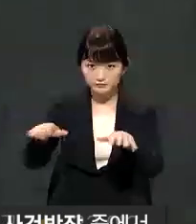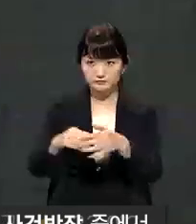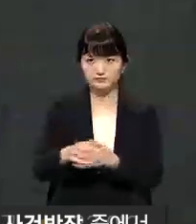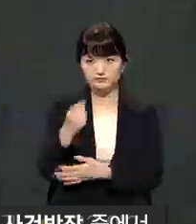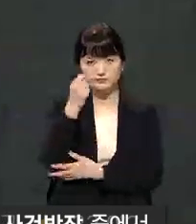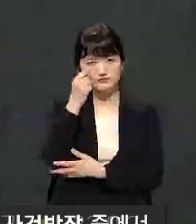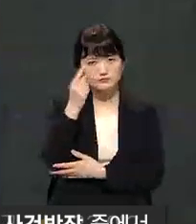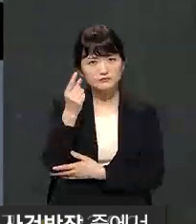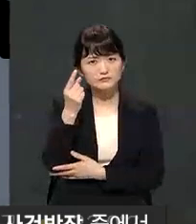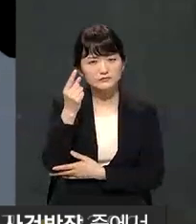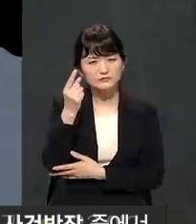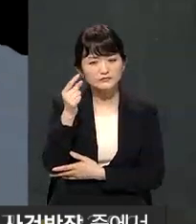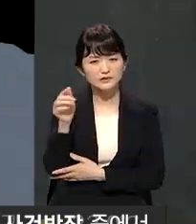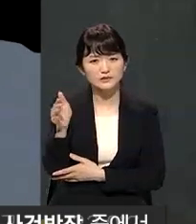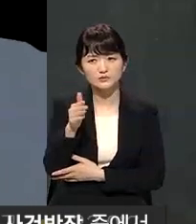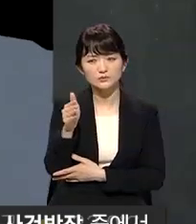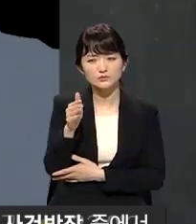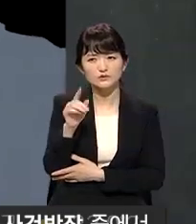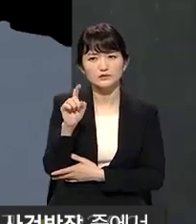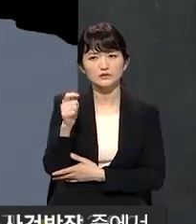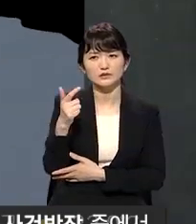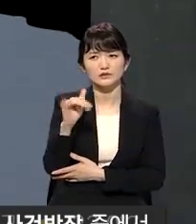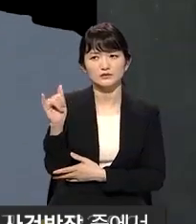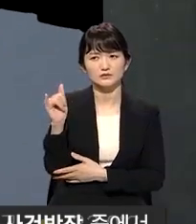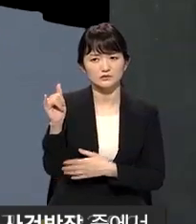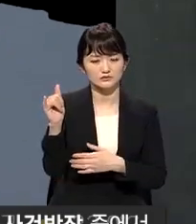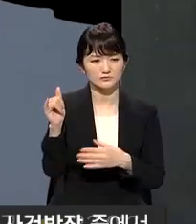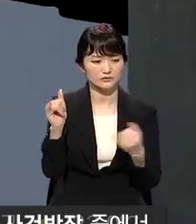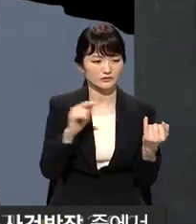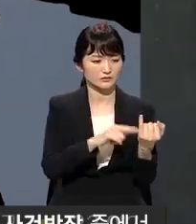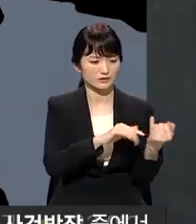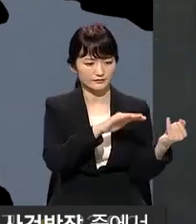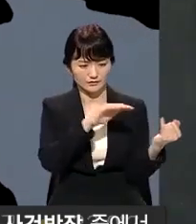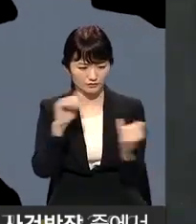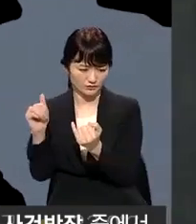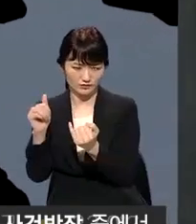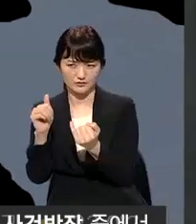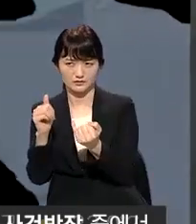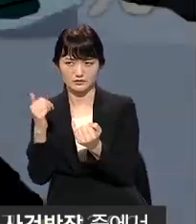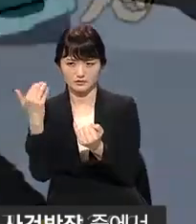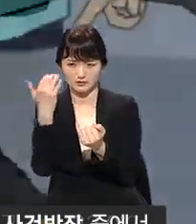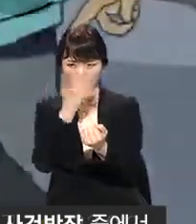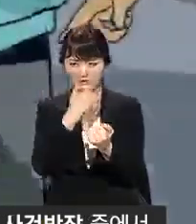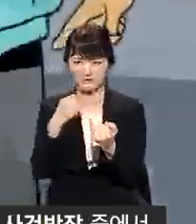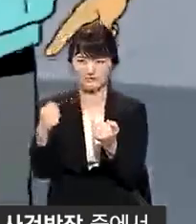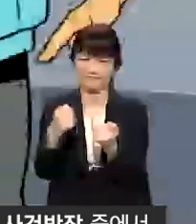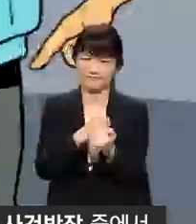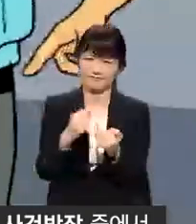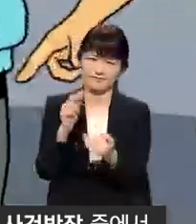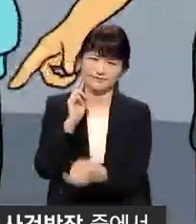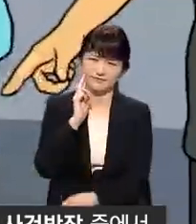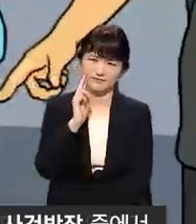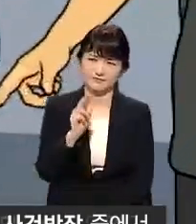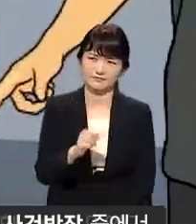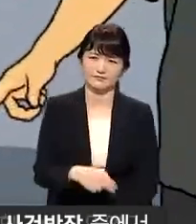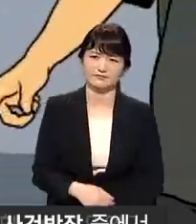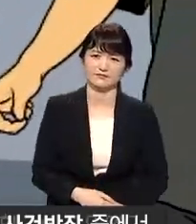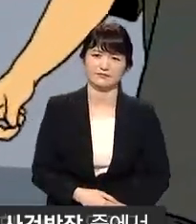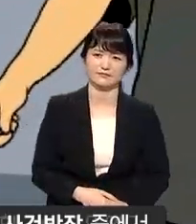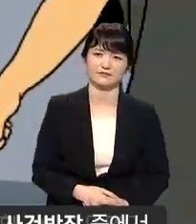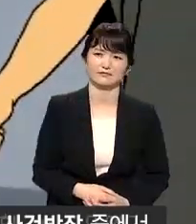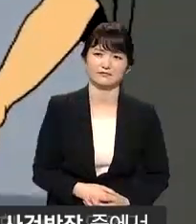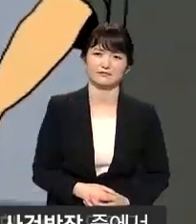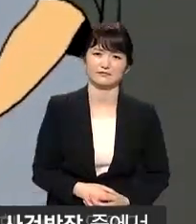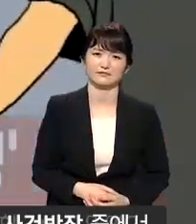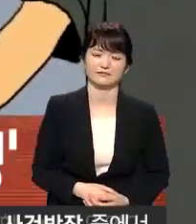16명의 고교생이이 피해자를 수시로 불러서 여러 차례 성폭행했던 아주 끔찍했던 사건이었습니다 근데 이제